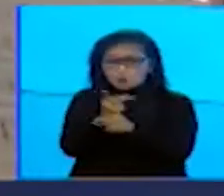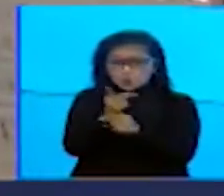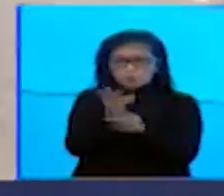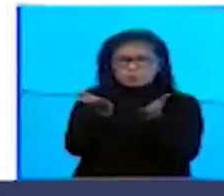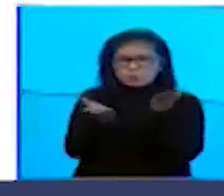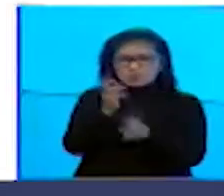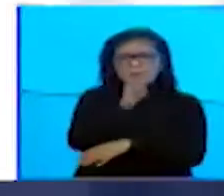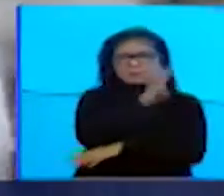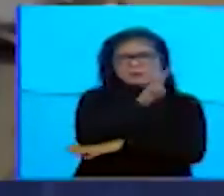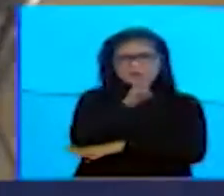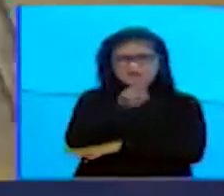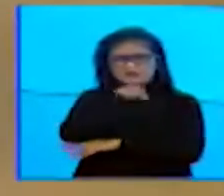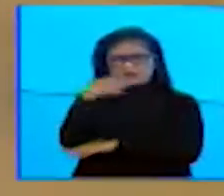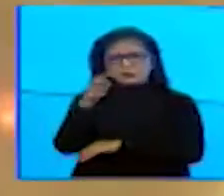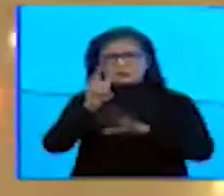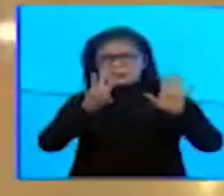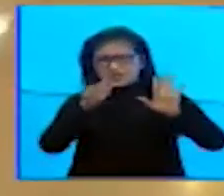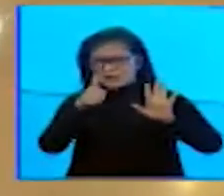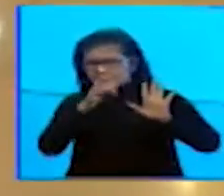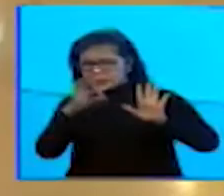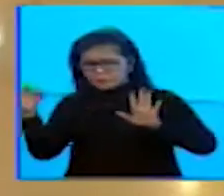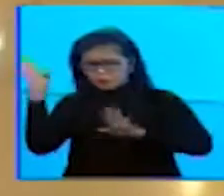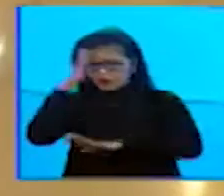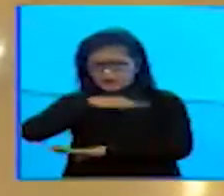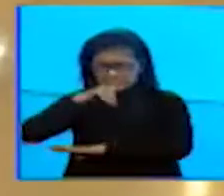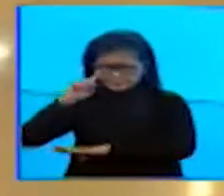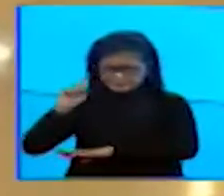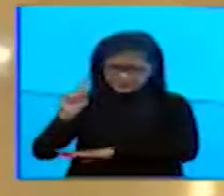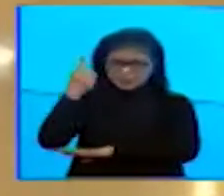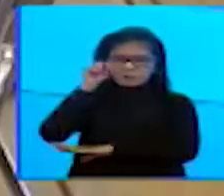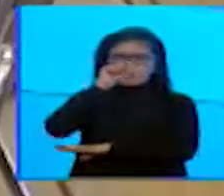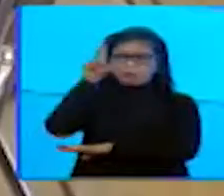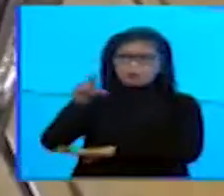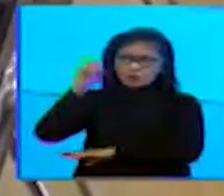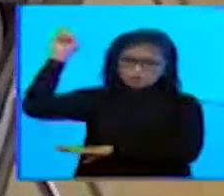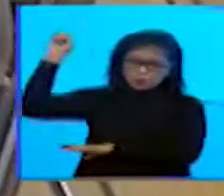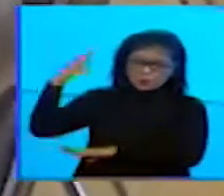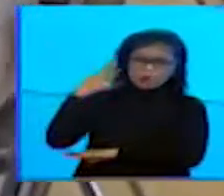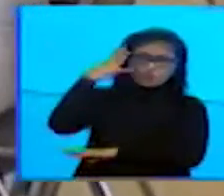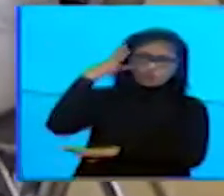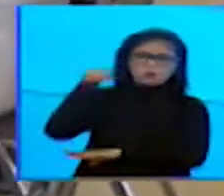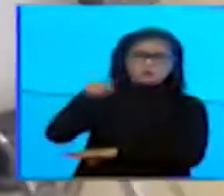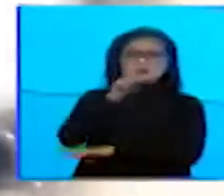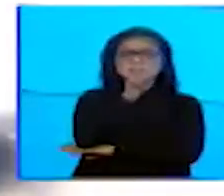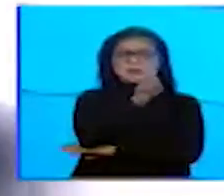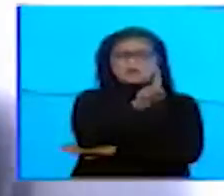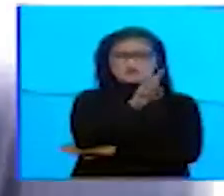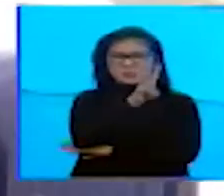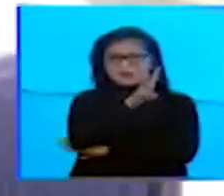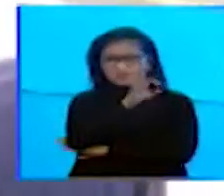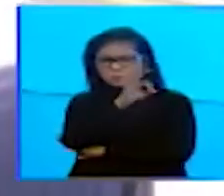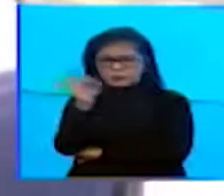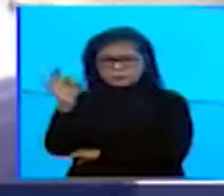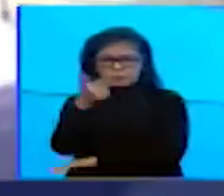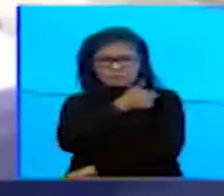sampai 36.000 ya. Pada hari pertama bulan Ramadan sekitar 1.500 guru dan lansia mendapatkan suntikan vaksin Sinovac. Ibu, jadi